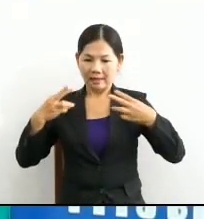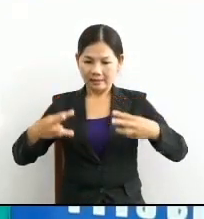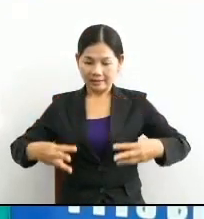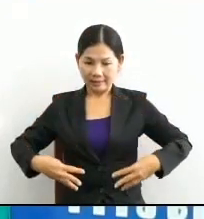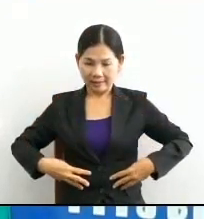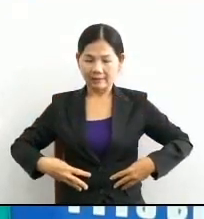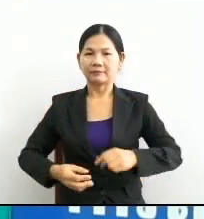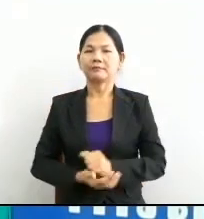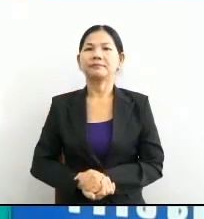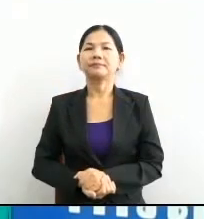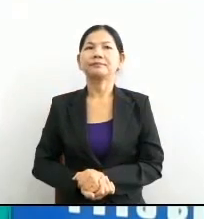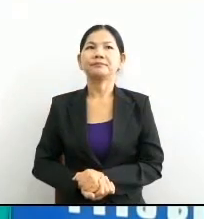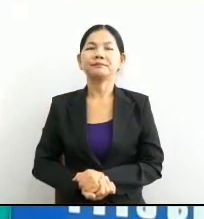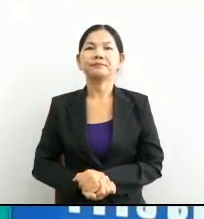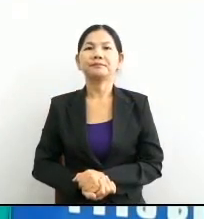này đôi bị cái giá